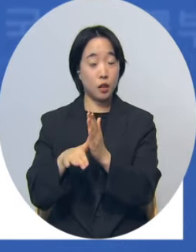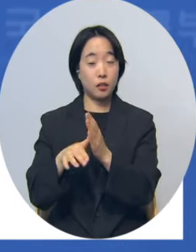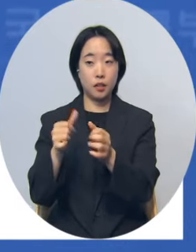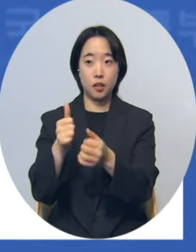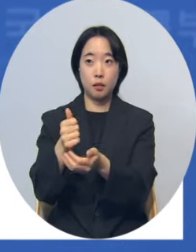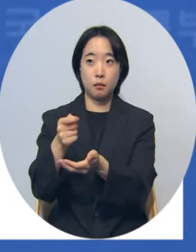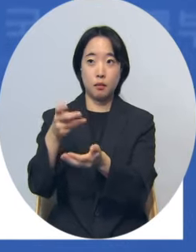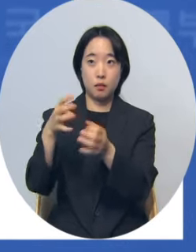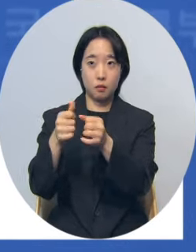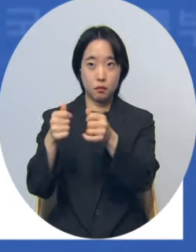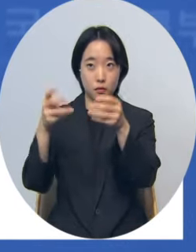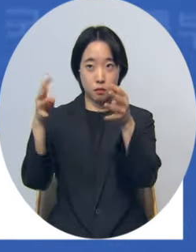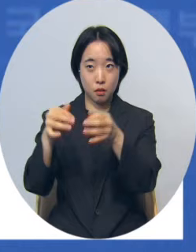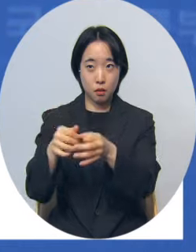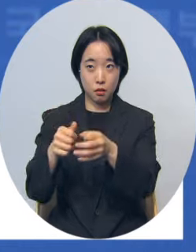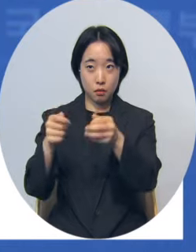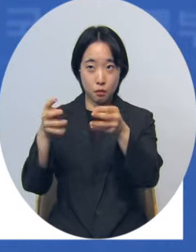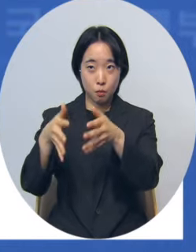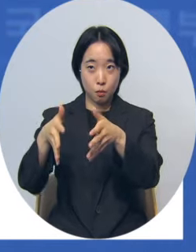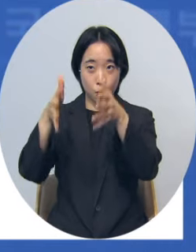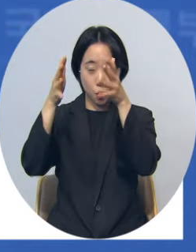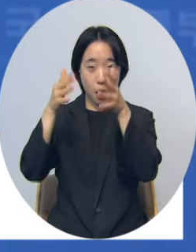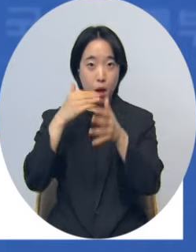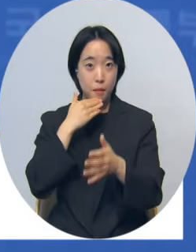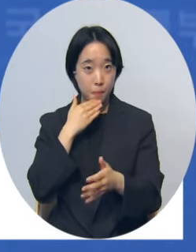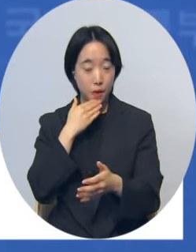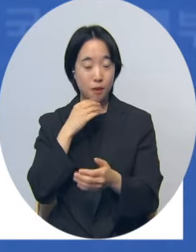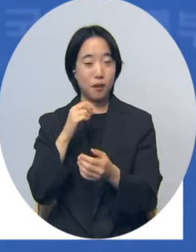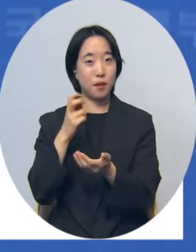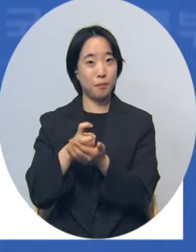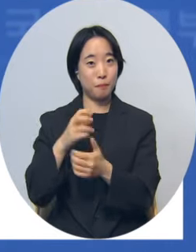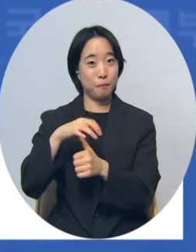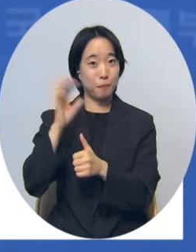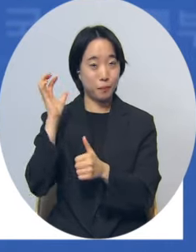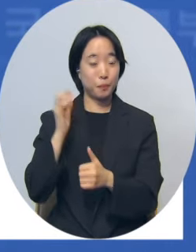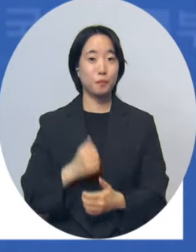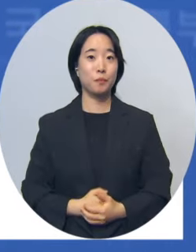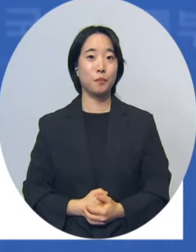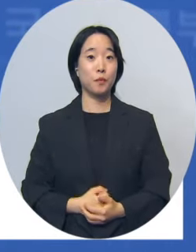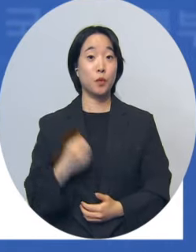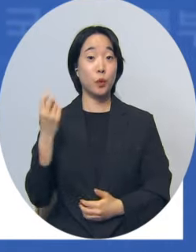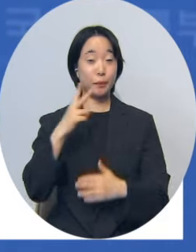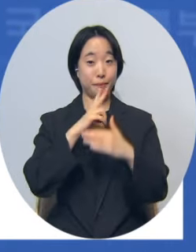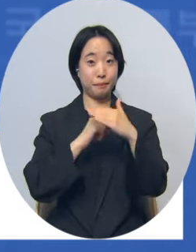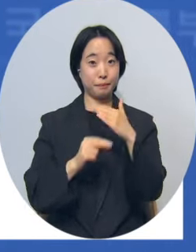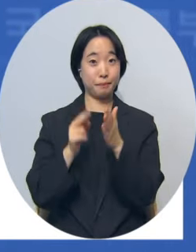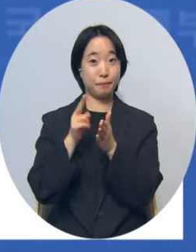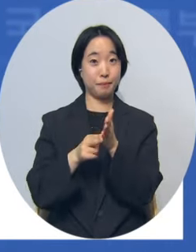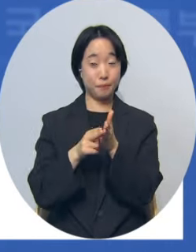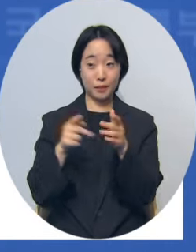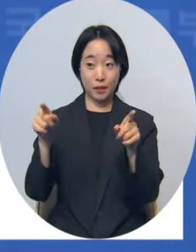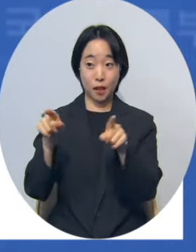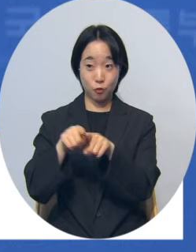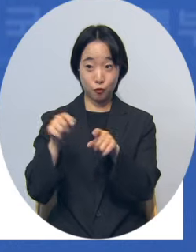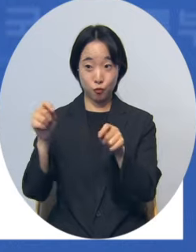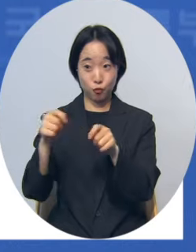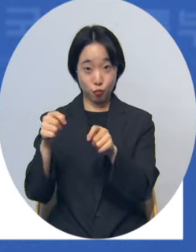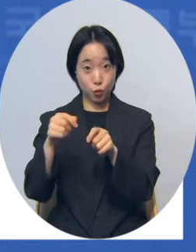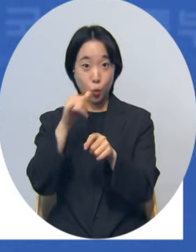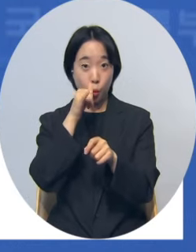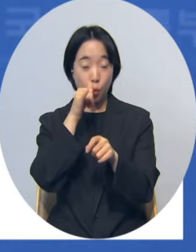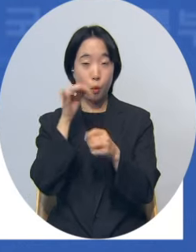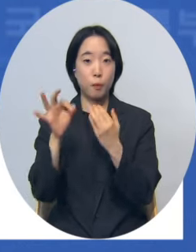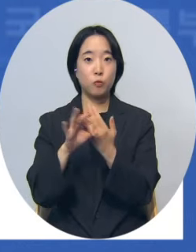고밀 개발할 수 있도록 하고 역세권이나 인근 공영주차장과 연계하는 경우 주차장